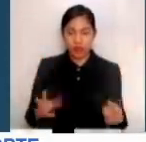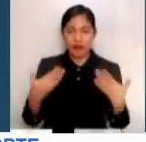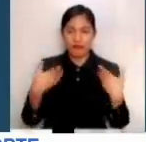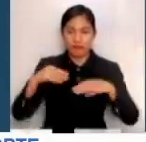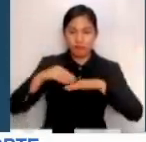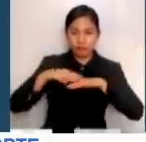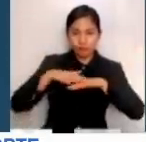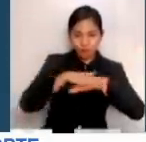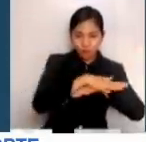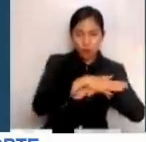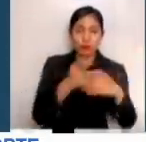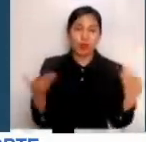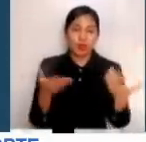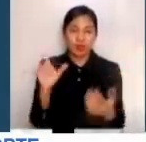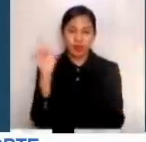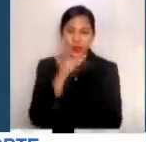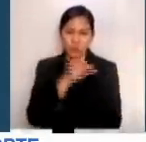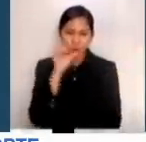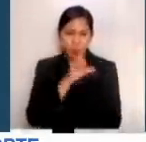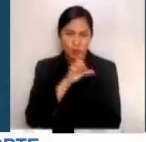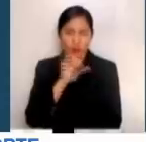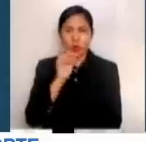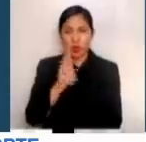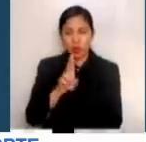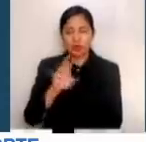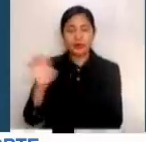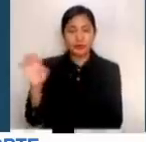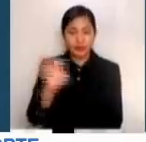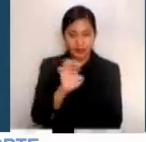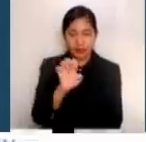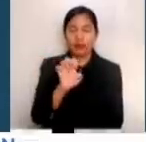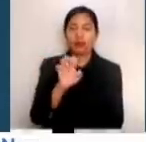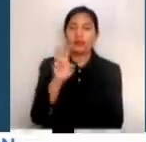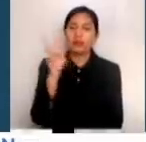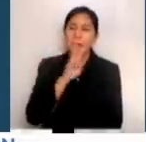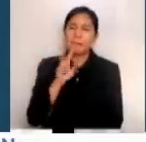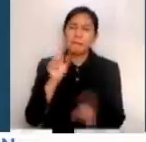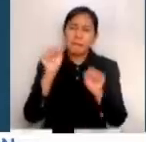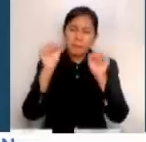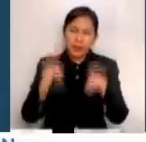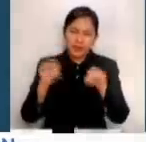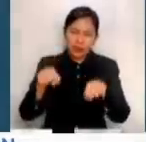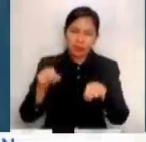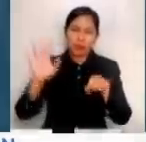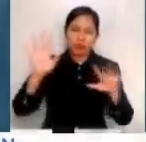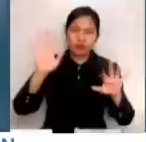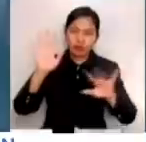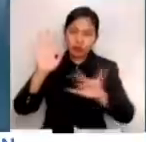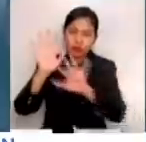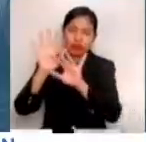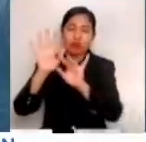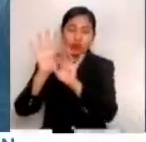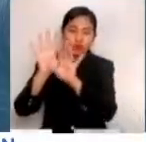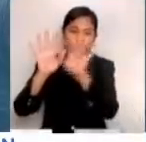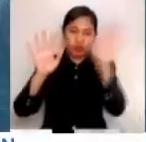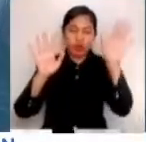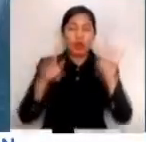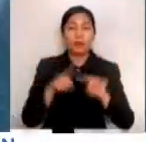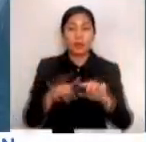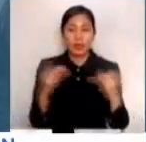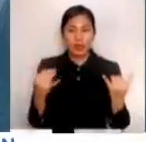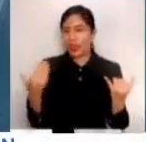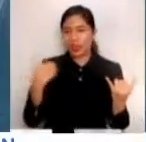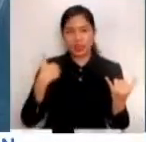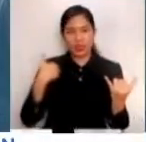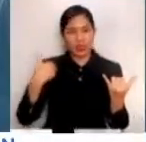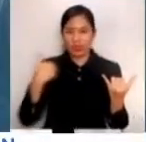sa Eastern Visayas pero posible rin namang lumihis. Sa ngayon, wala pang bagyo sa loob ng PAR. Patuloy na nakakaapekto